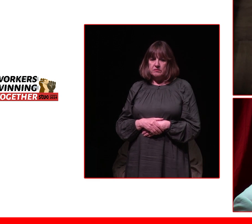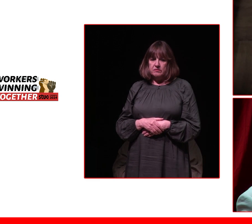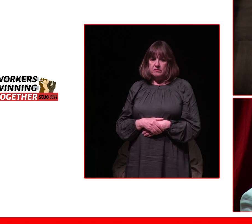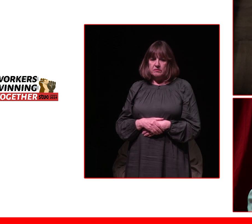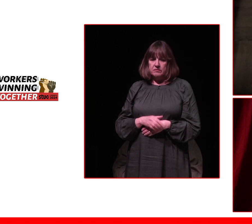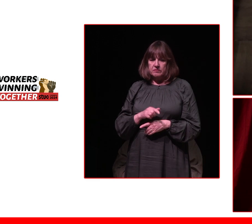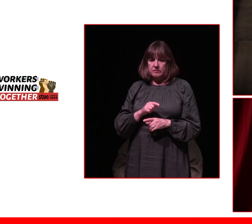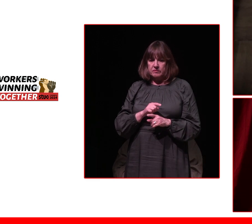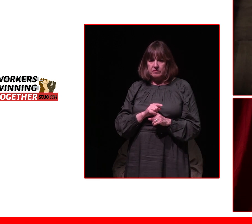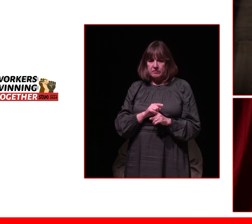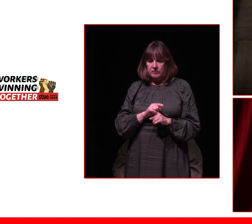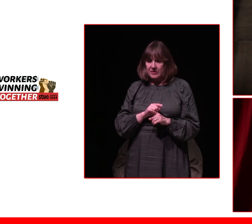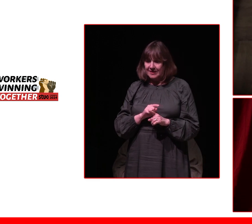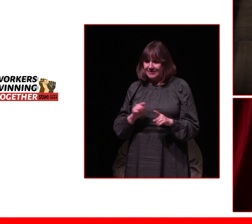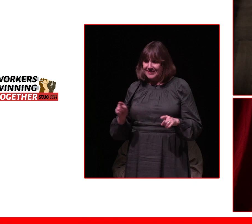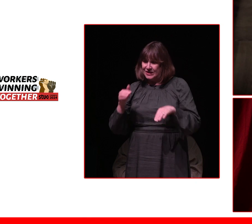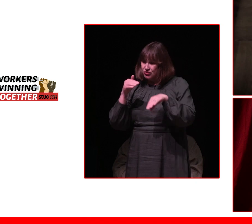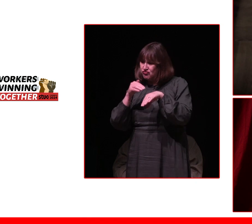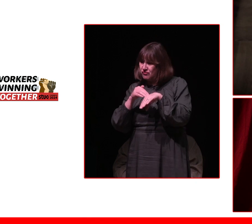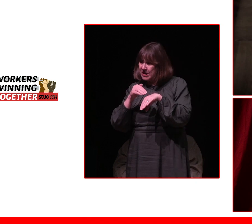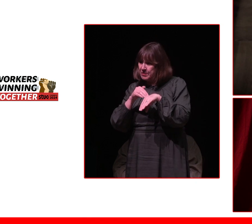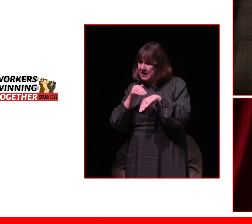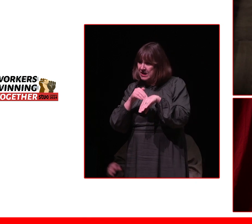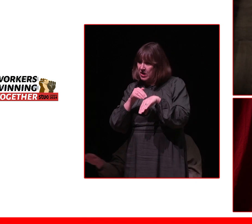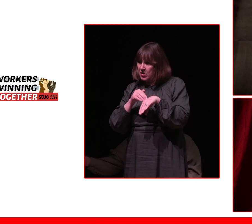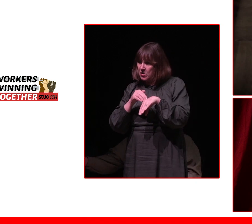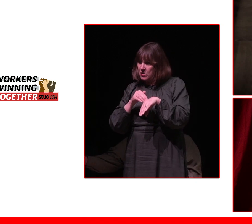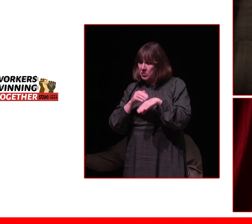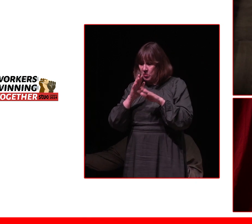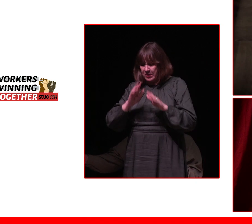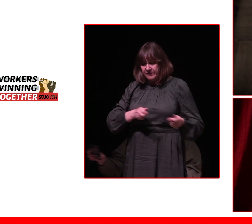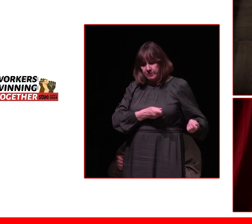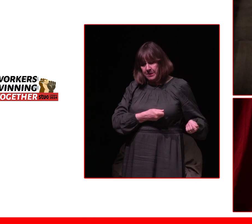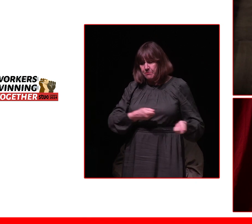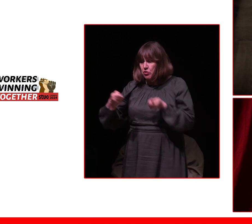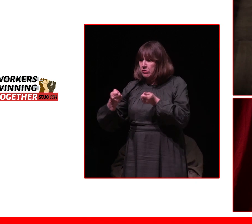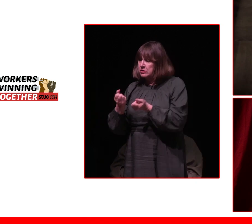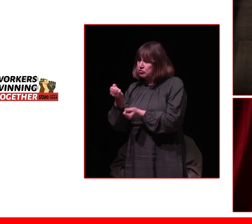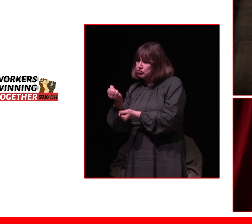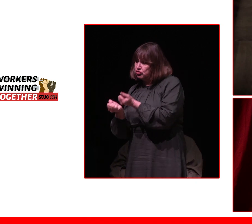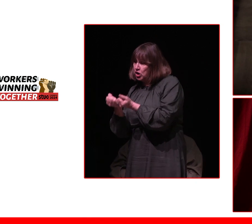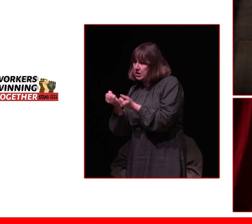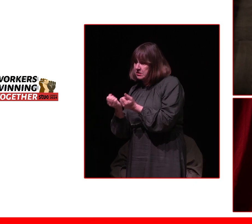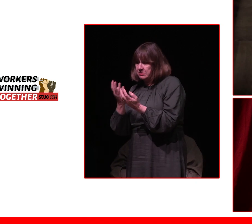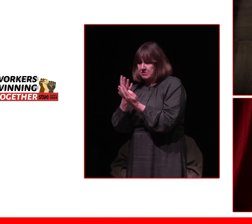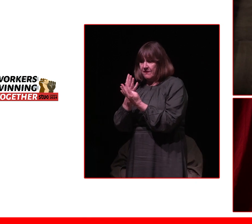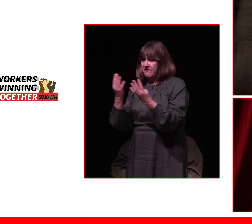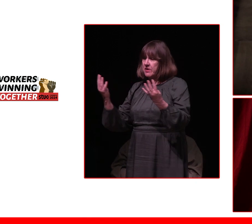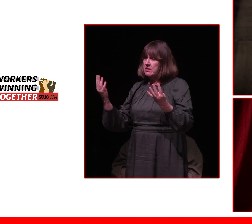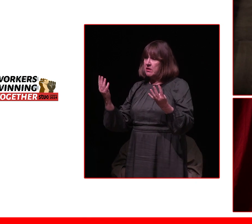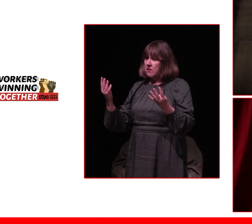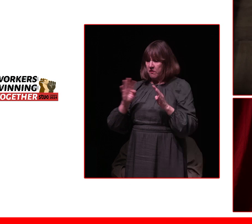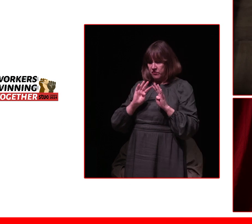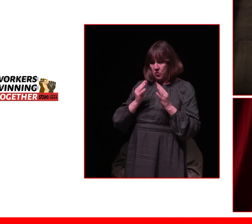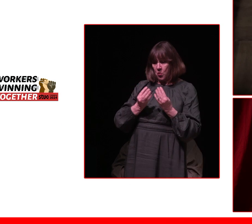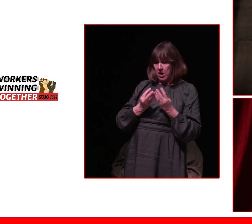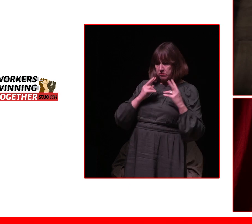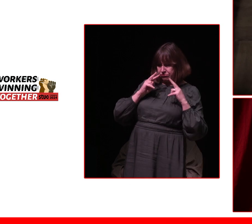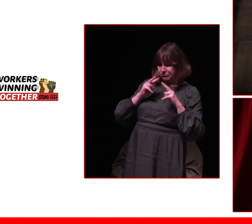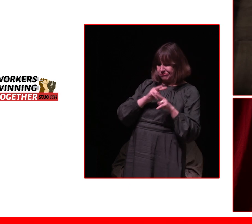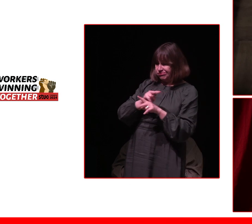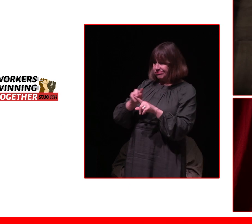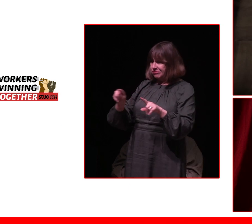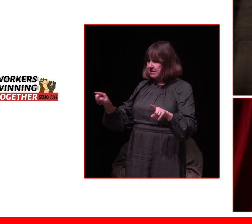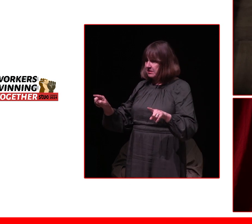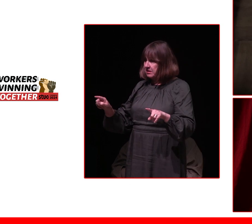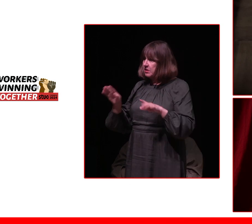These criminals, they have to be brought to justice in front of the world. It's about time for the World